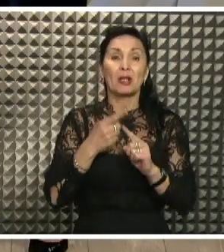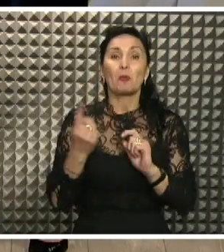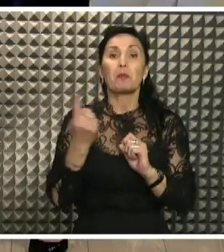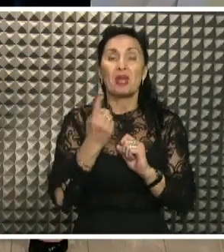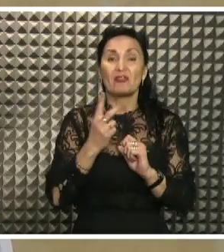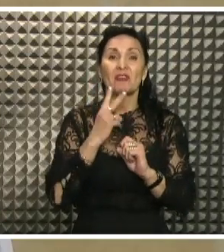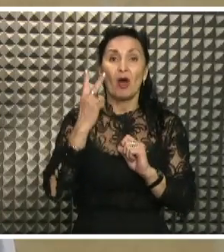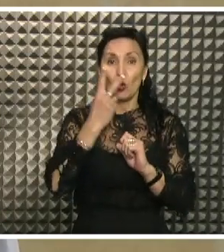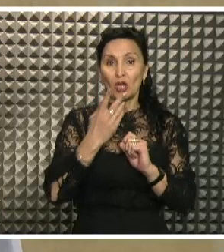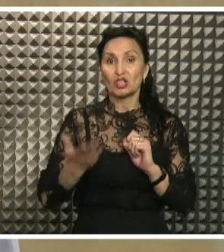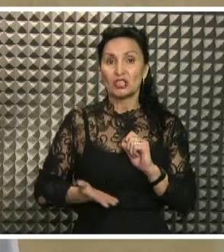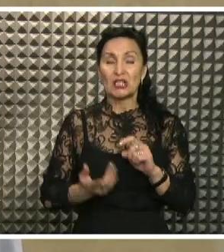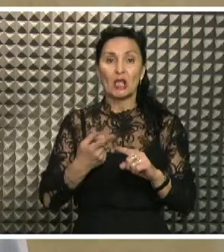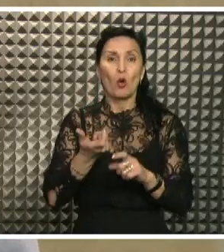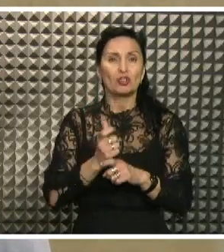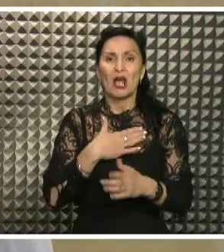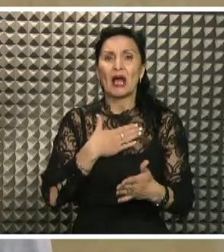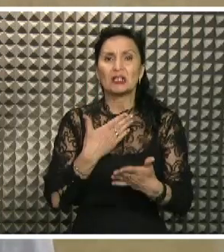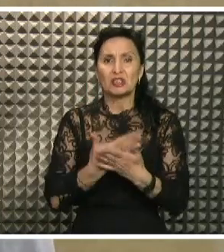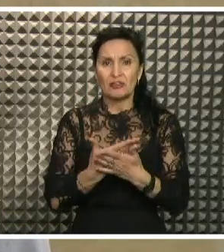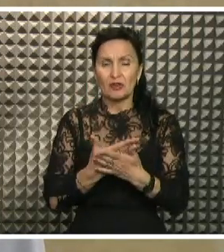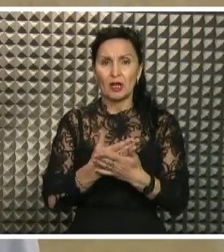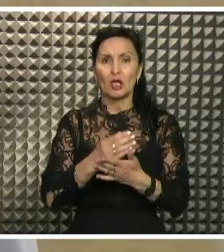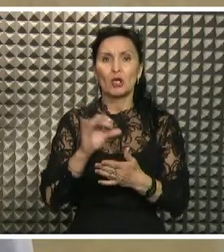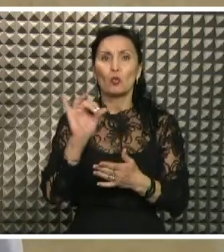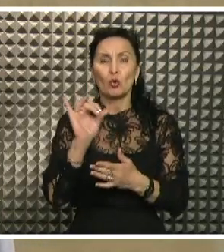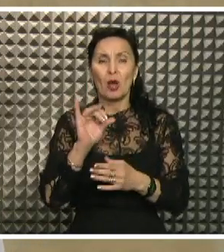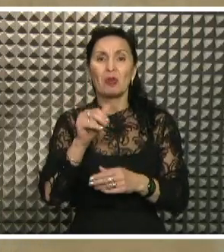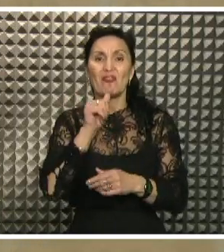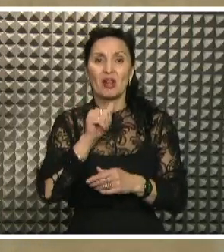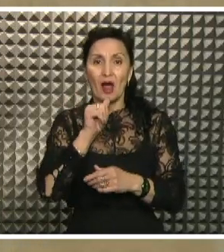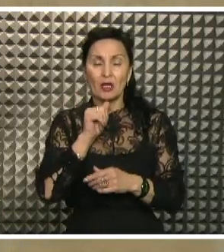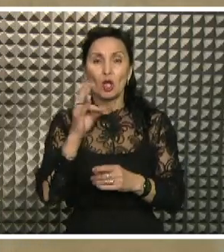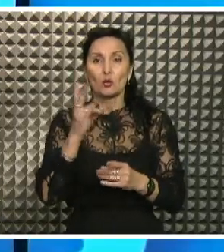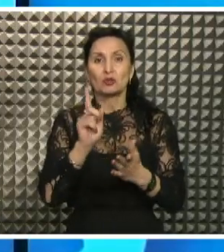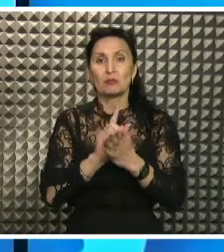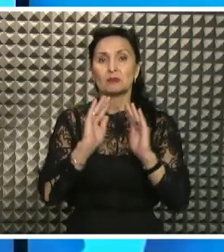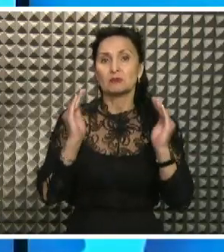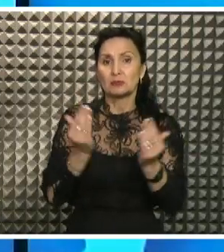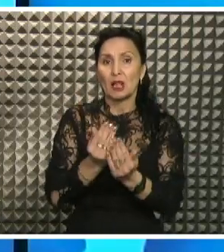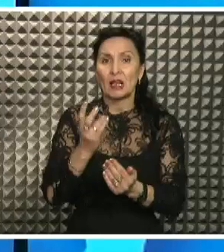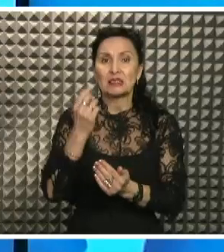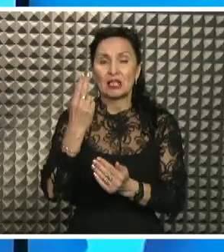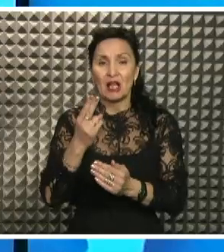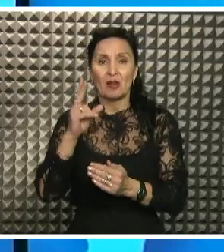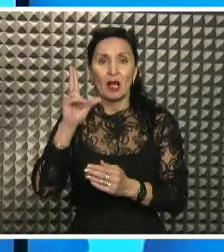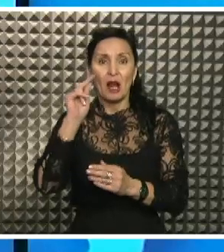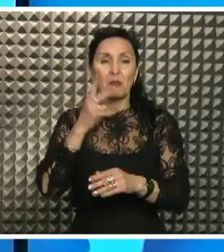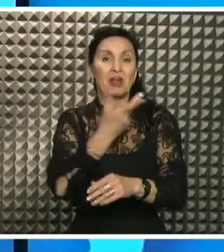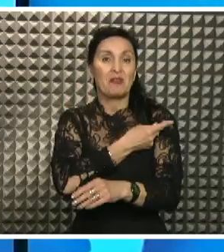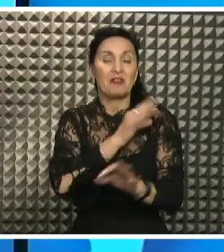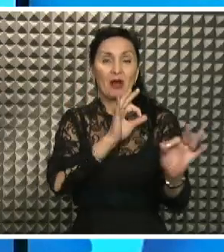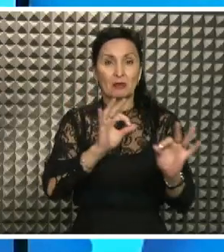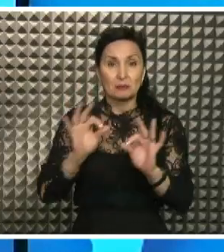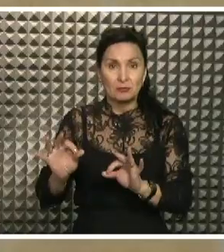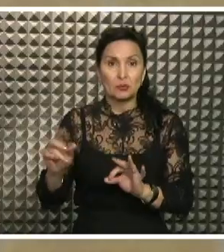два года жизни, как правило, это очень активная иммунопрофилактика, и нужно придерживаться в рамках национального календаря прививок для того, чтобы